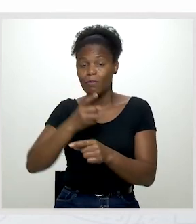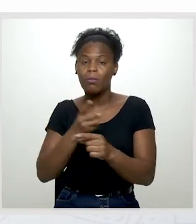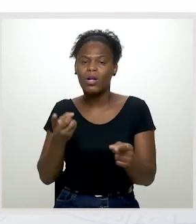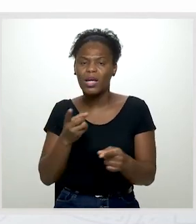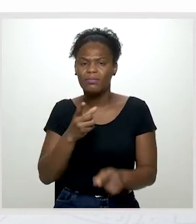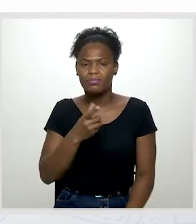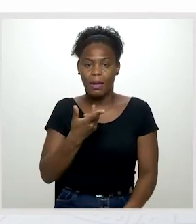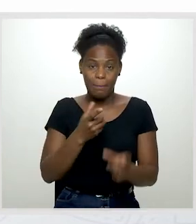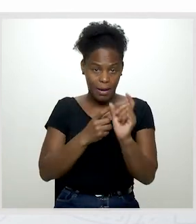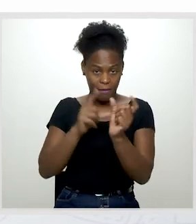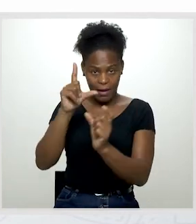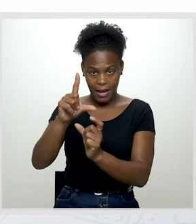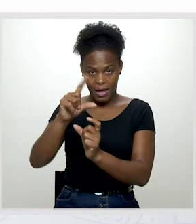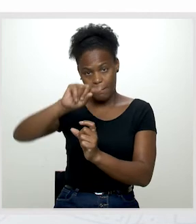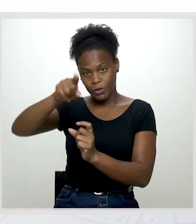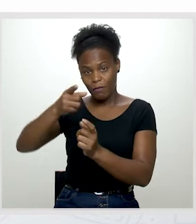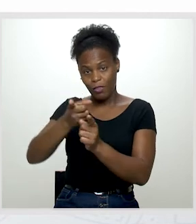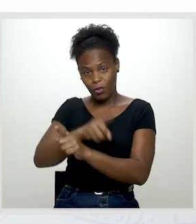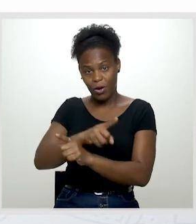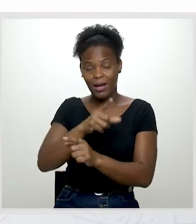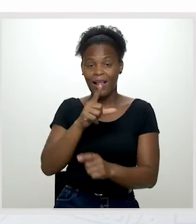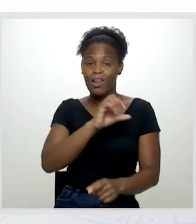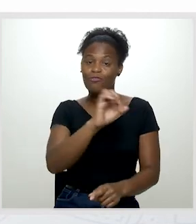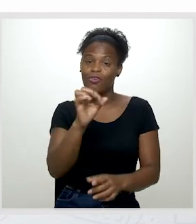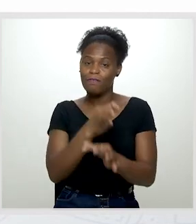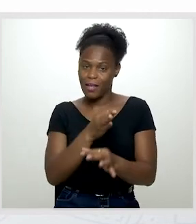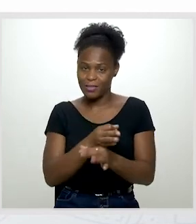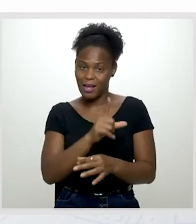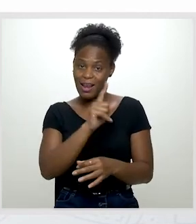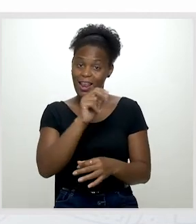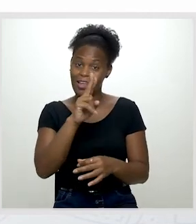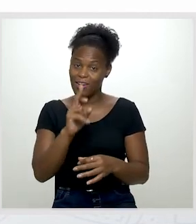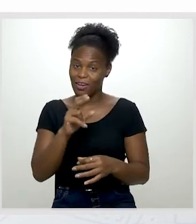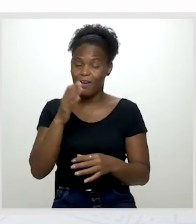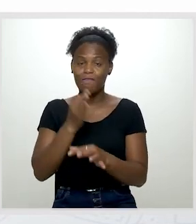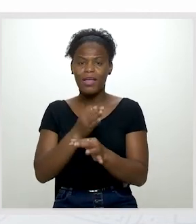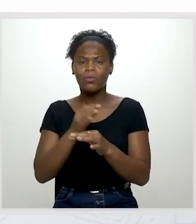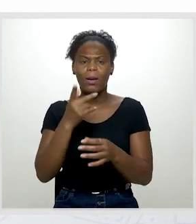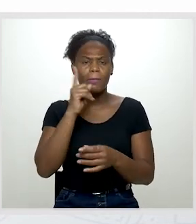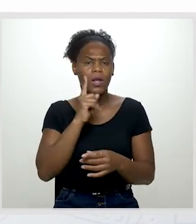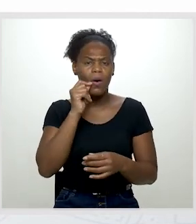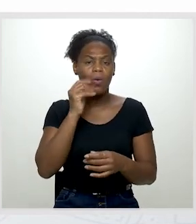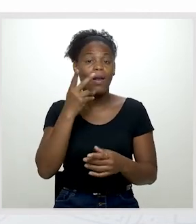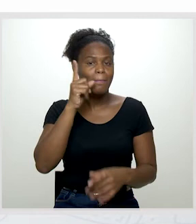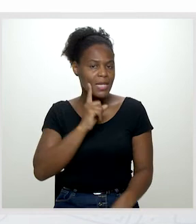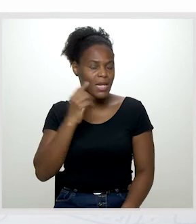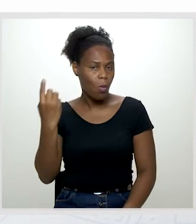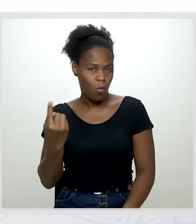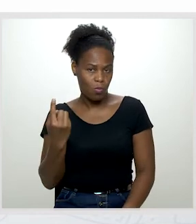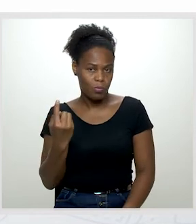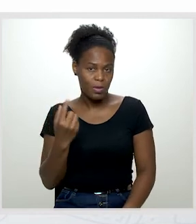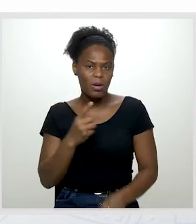L' remplace quoi? Leur fête. Leur fête, féminin ou masculin? Féminin